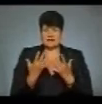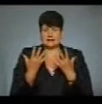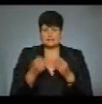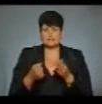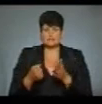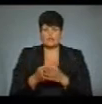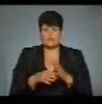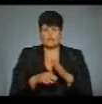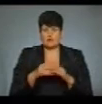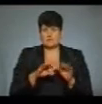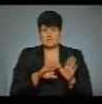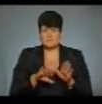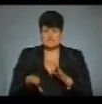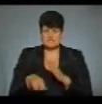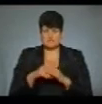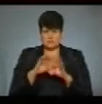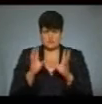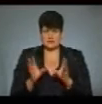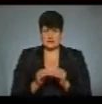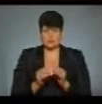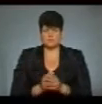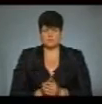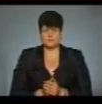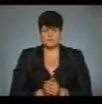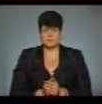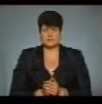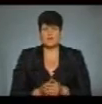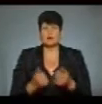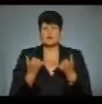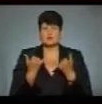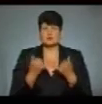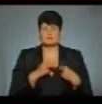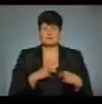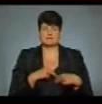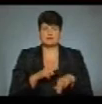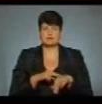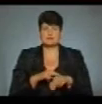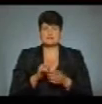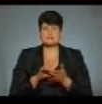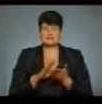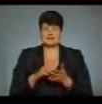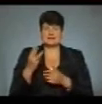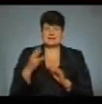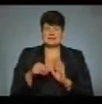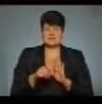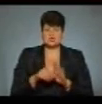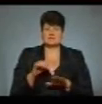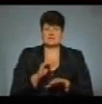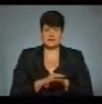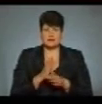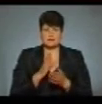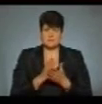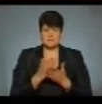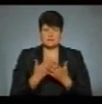і після виборів загалом. На сьогодні працівники поліції зафіксували 36 фактів, які мають